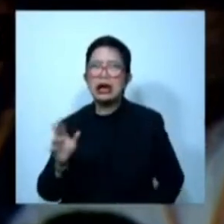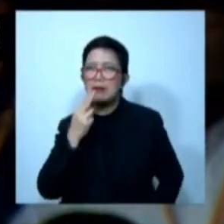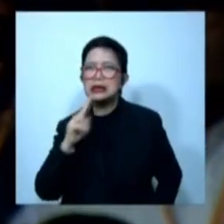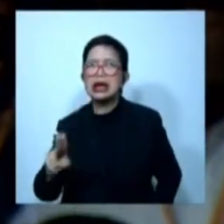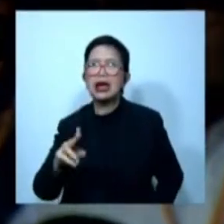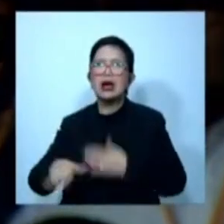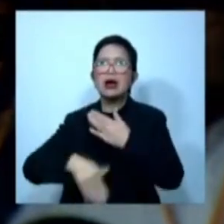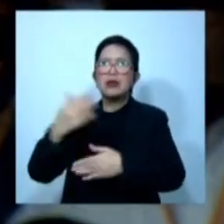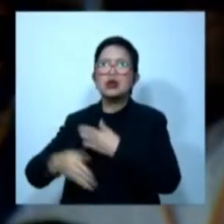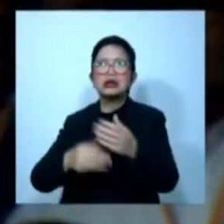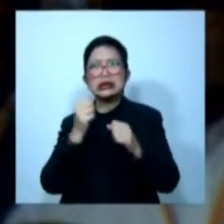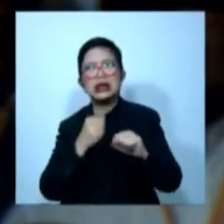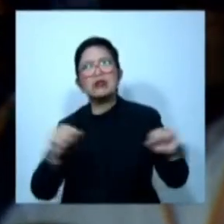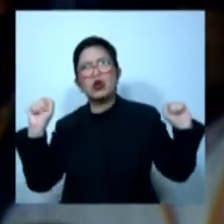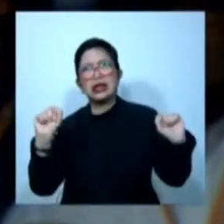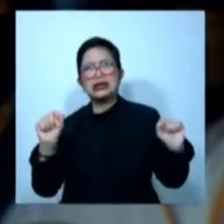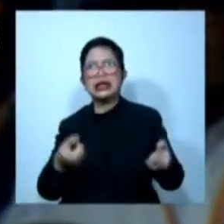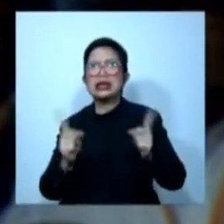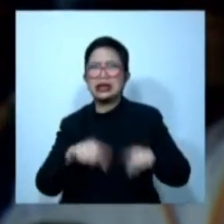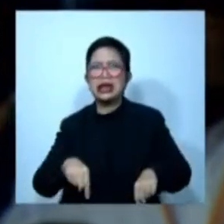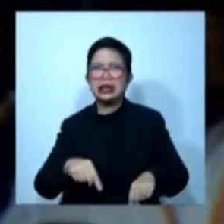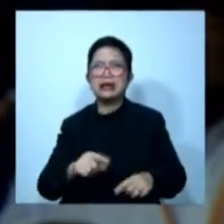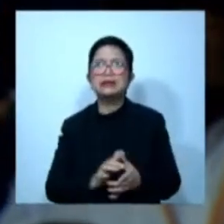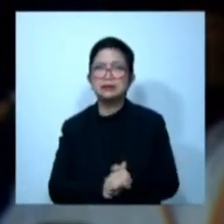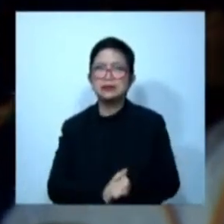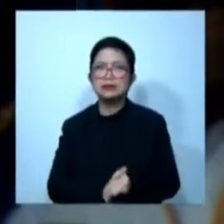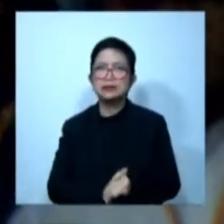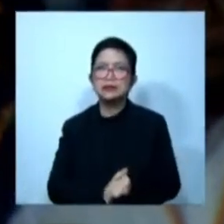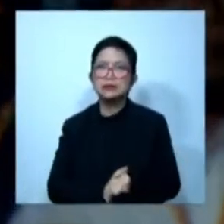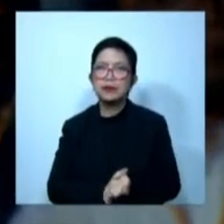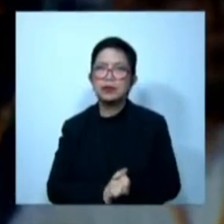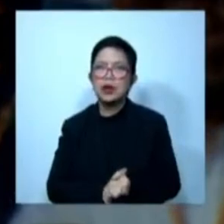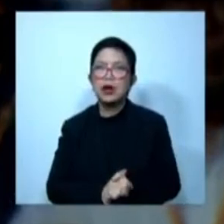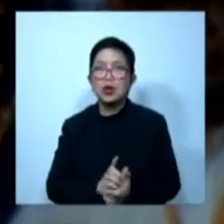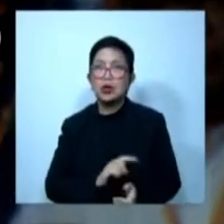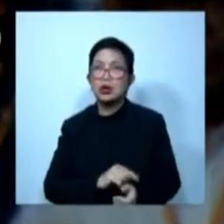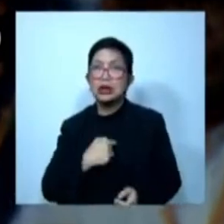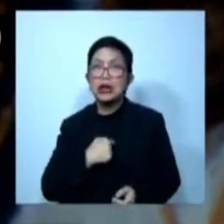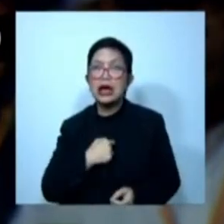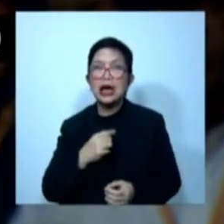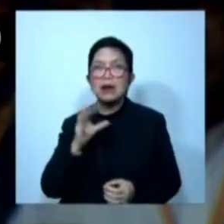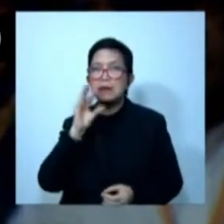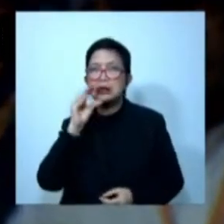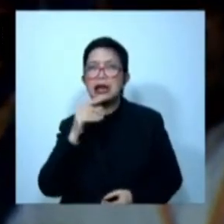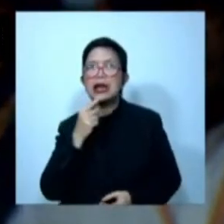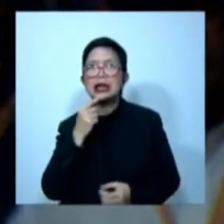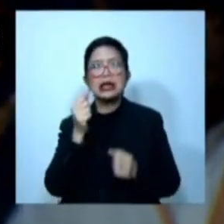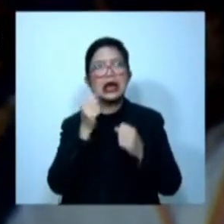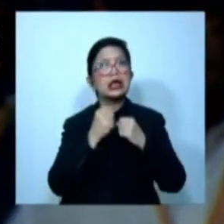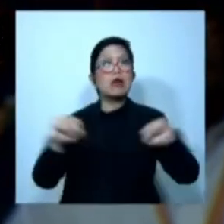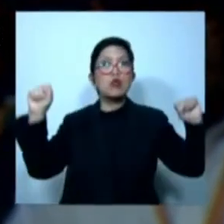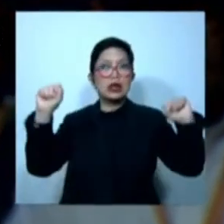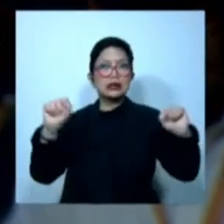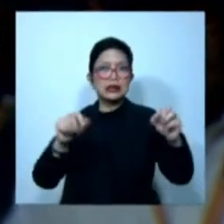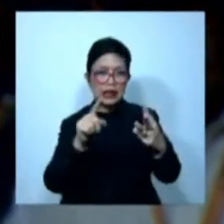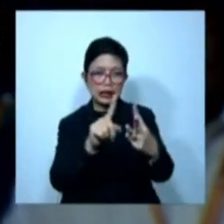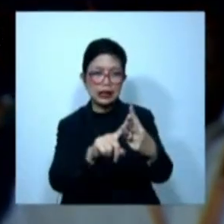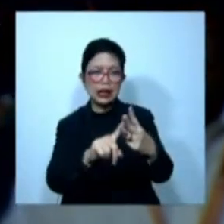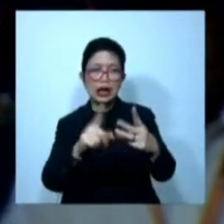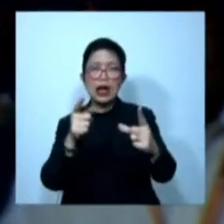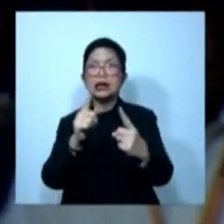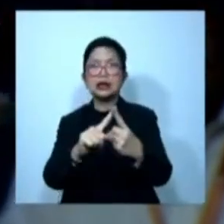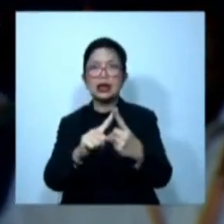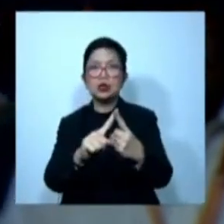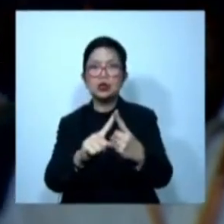terjadi. Itu jauh lebih luas dari sekedar partai politik. Ketika kita bicara demokrasi, minimal ada tiga. Satu, minimal tiga nih.